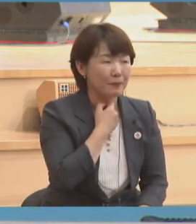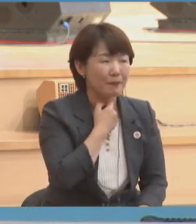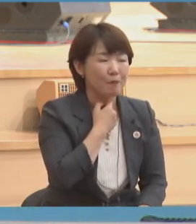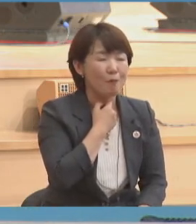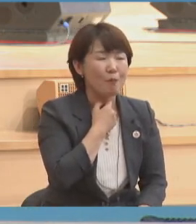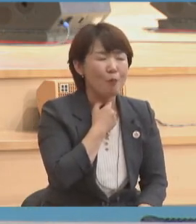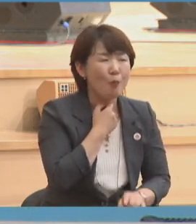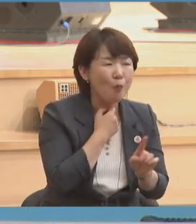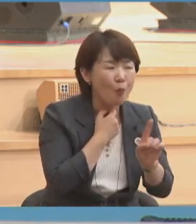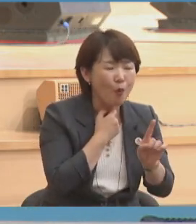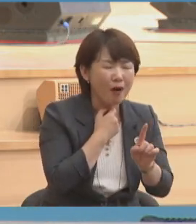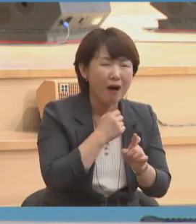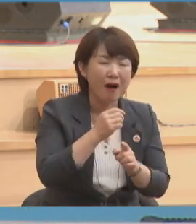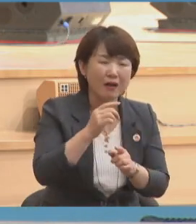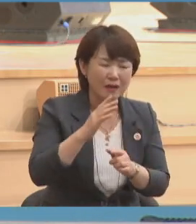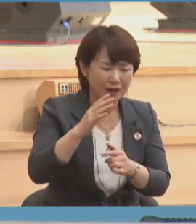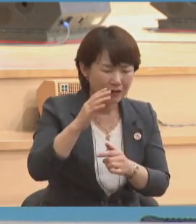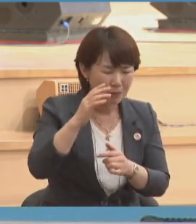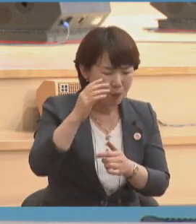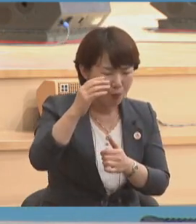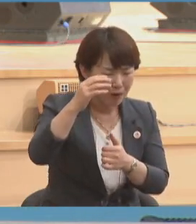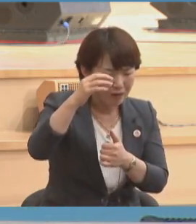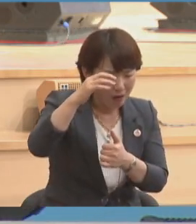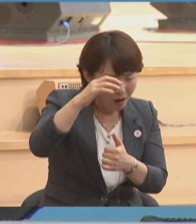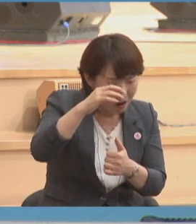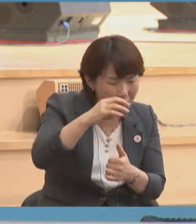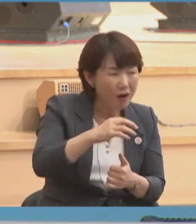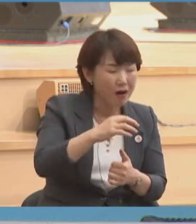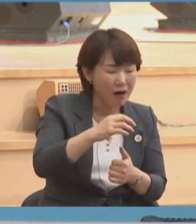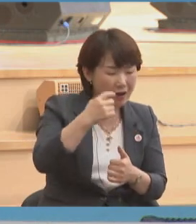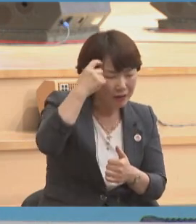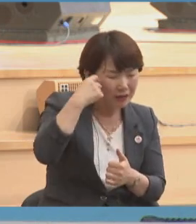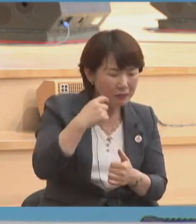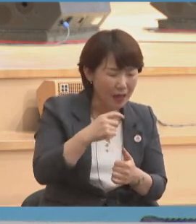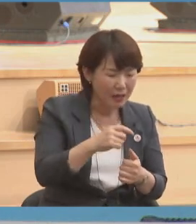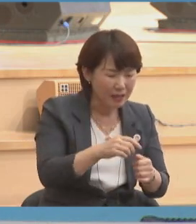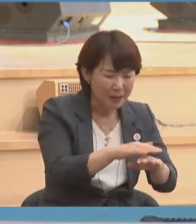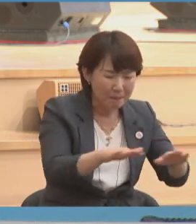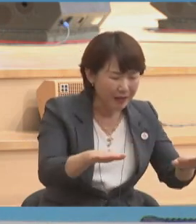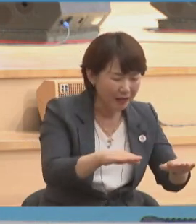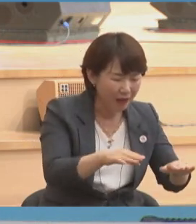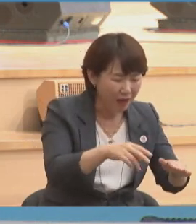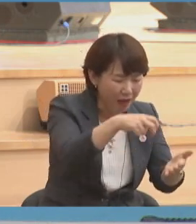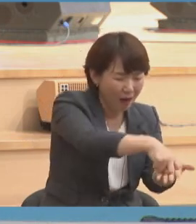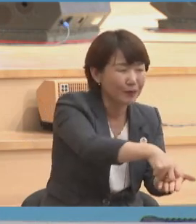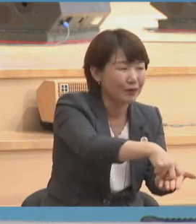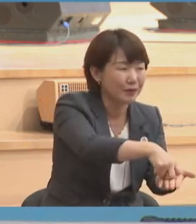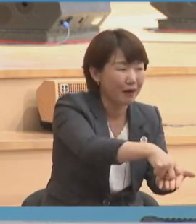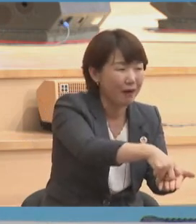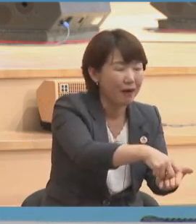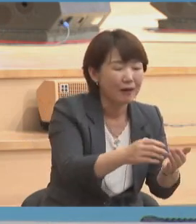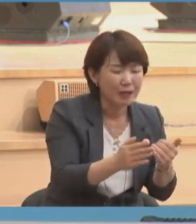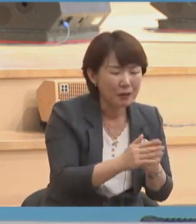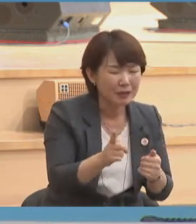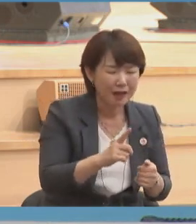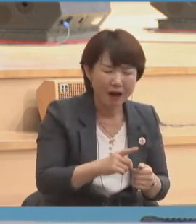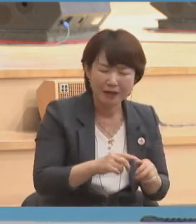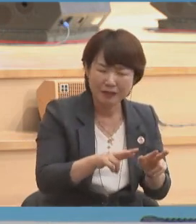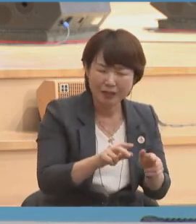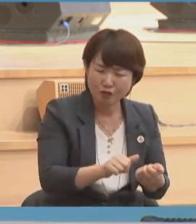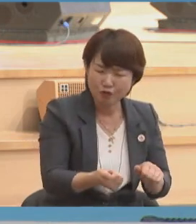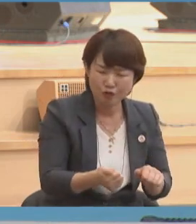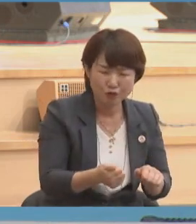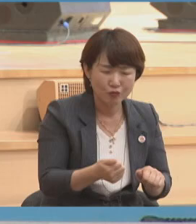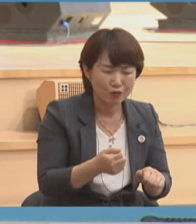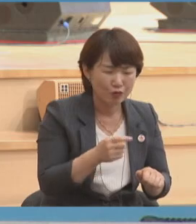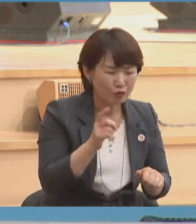뭔가에 막 압도당해서 바닥에 엎드려졌대요. 아, 이제 죽었구나. 그런 생각과 함께 온몸의